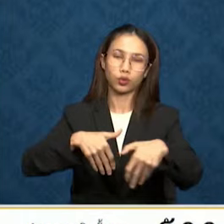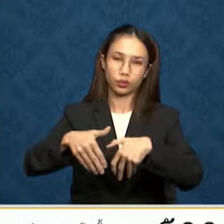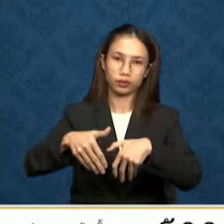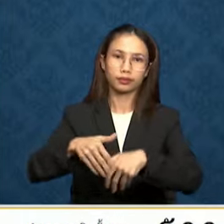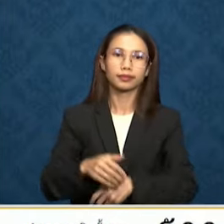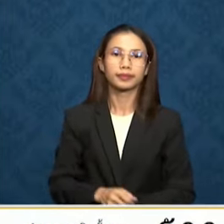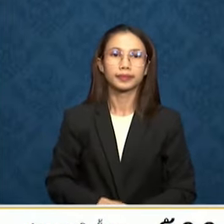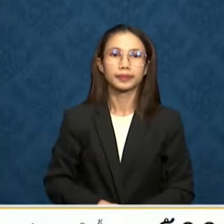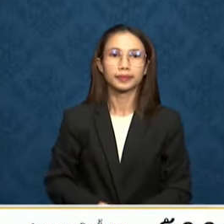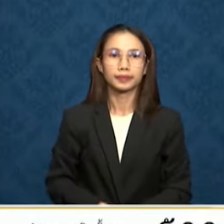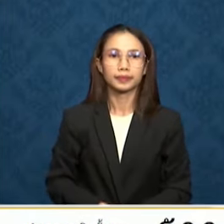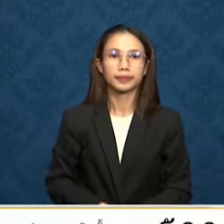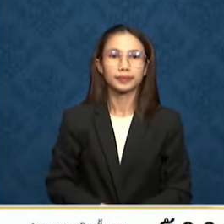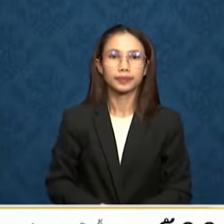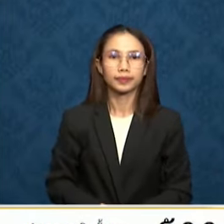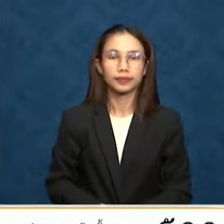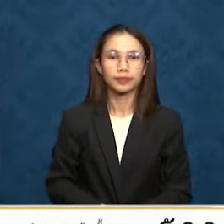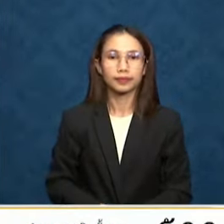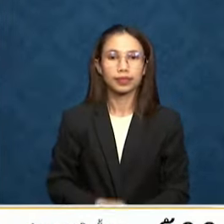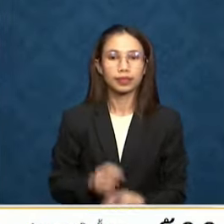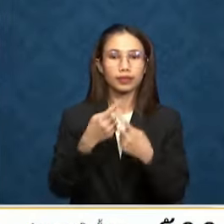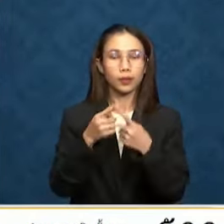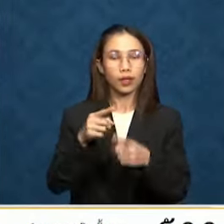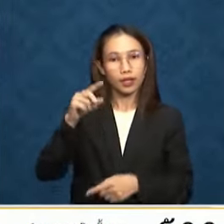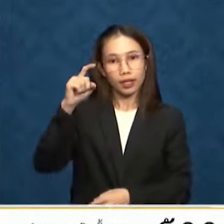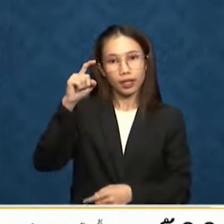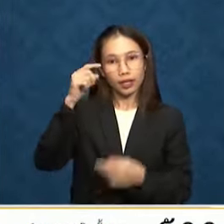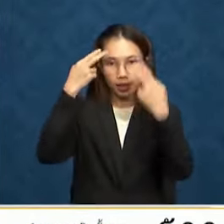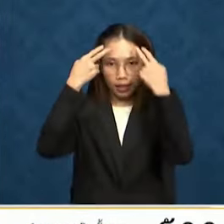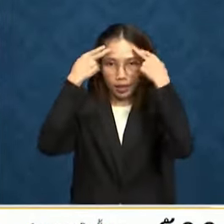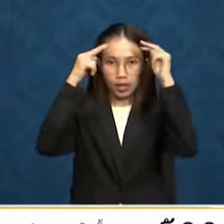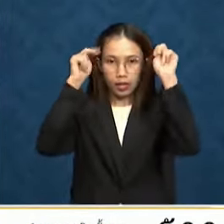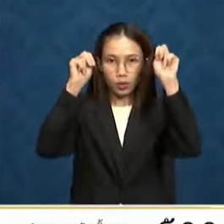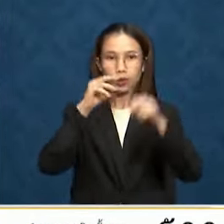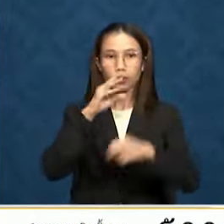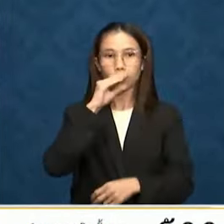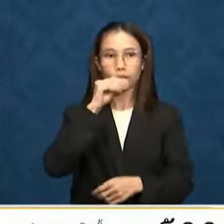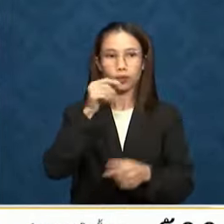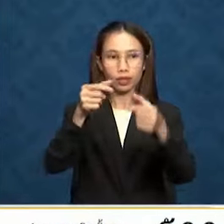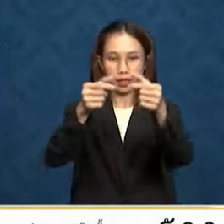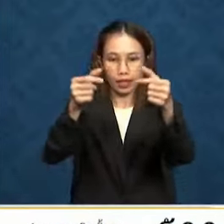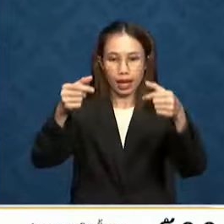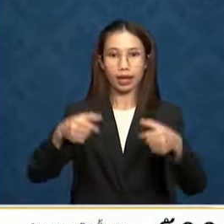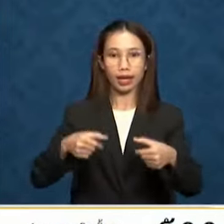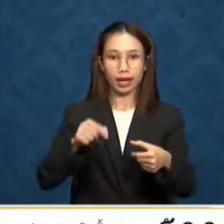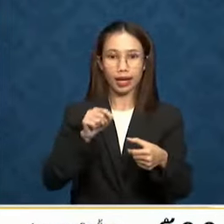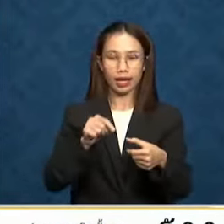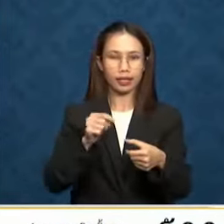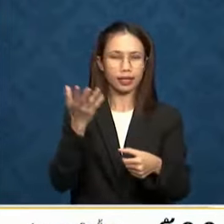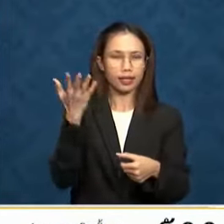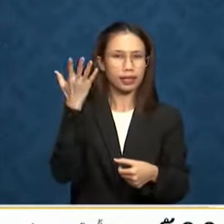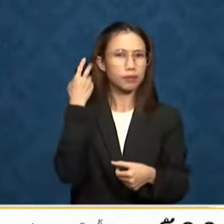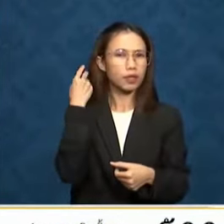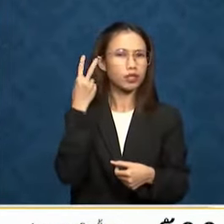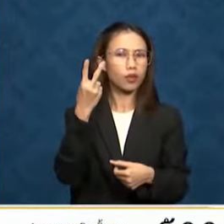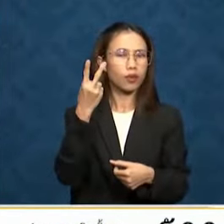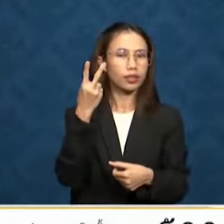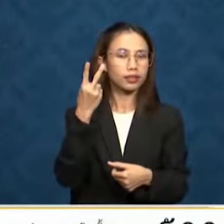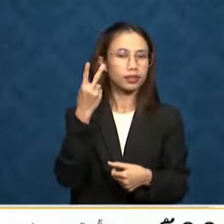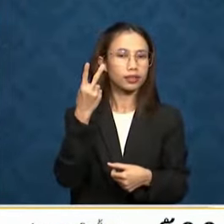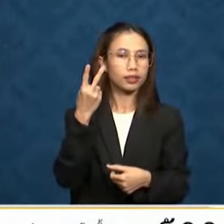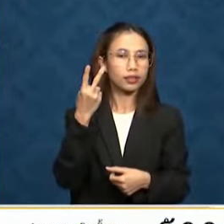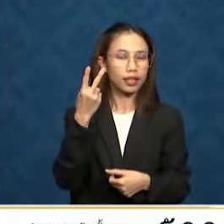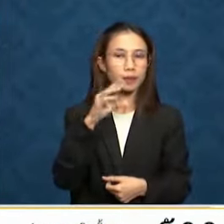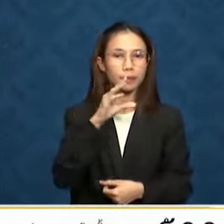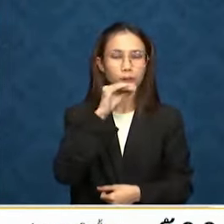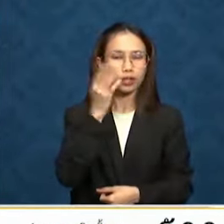ค่ะสิ่งที่ท่านนายกนะคะได้แถลงในเล่มนี้นะคะเมื่อ 2วันที่แล้วค่ะท่านมาพูดเล่ม